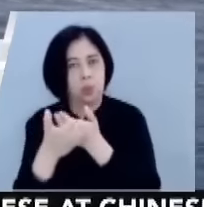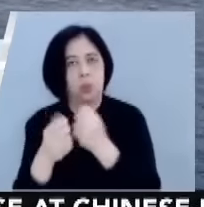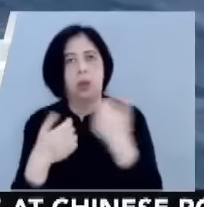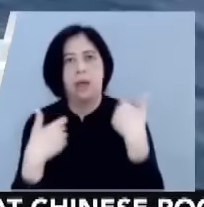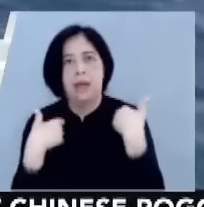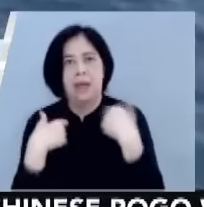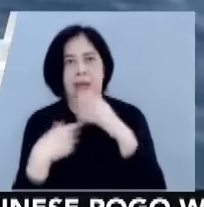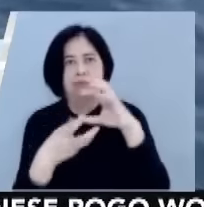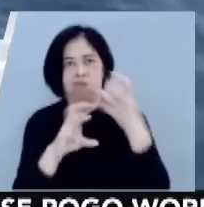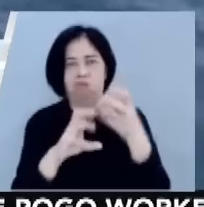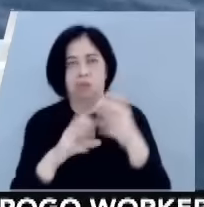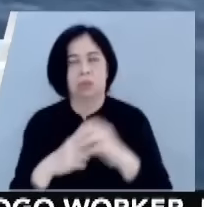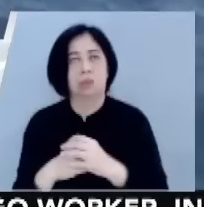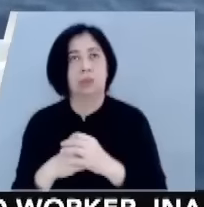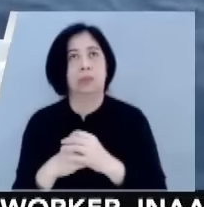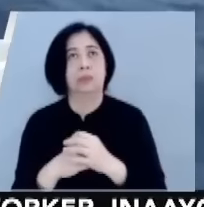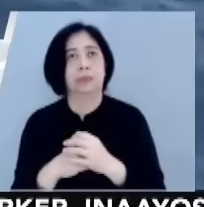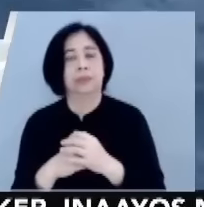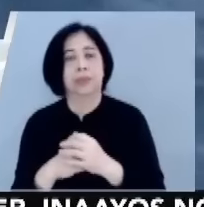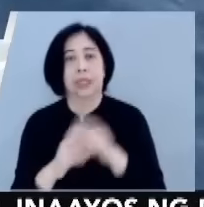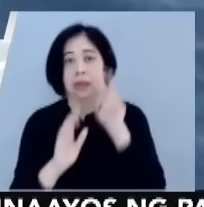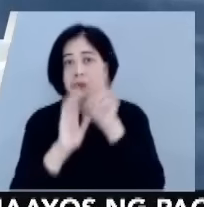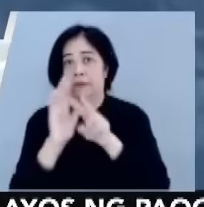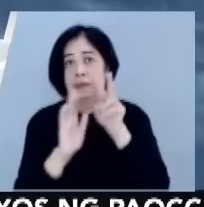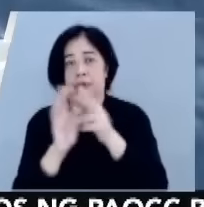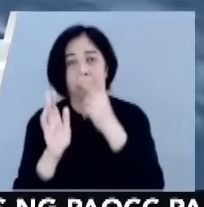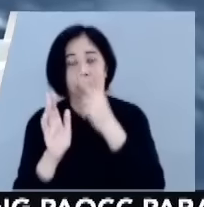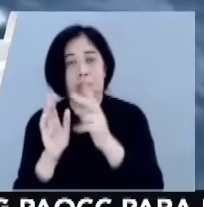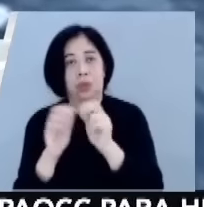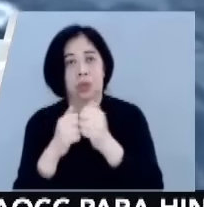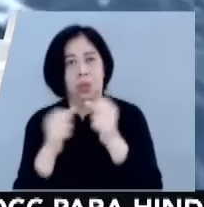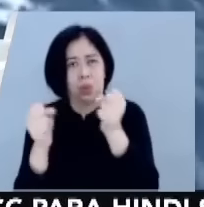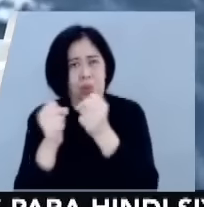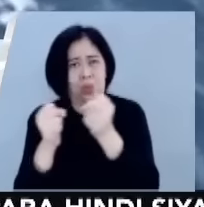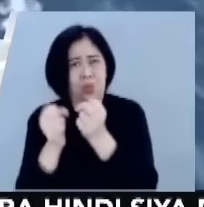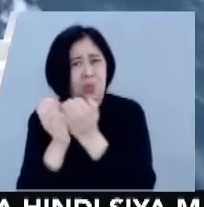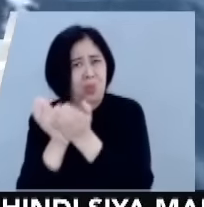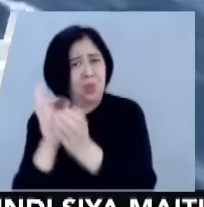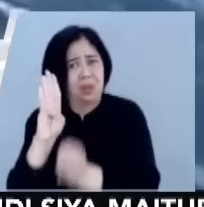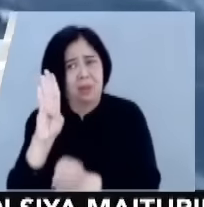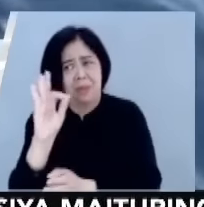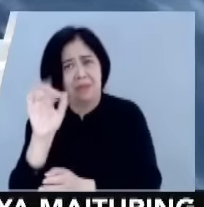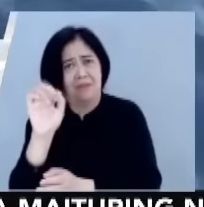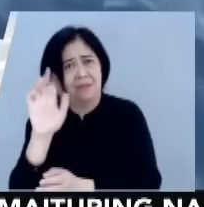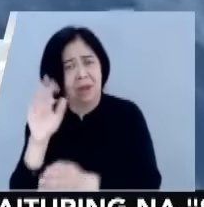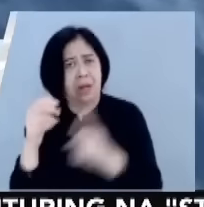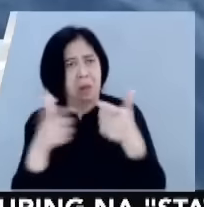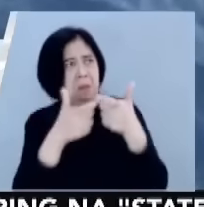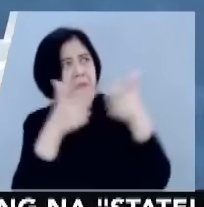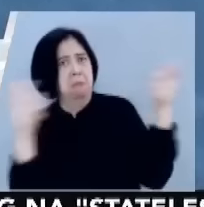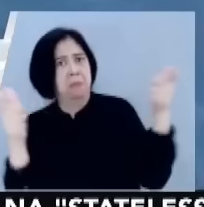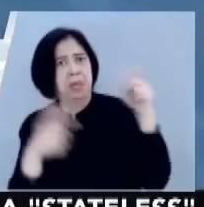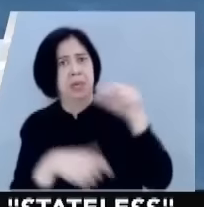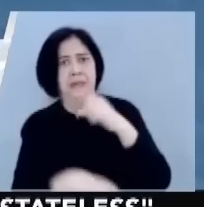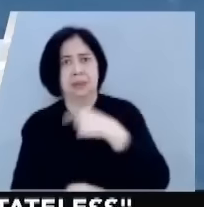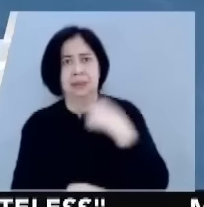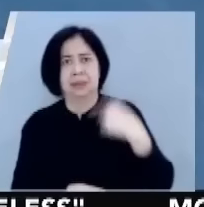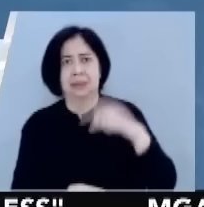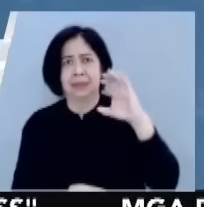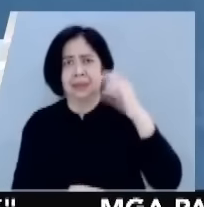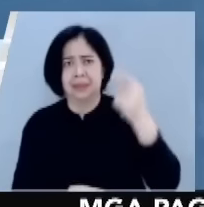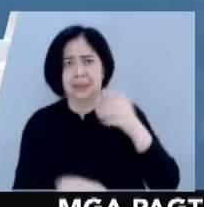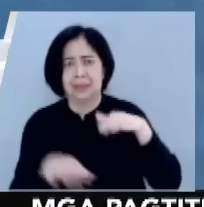deformation. Sa videong ito makikita kung gaano kaliit ang barko ng BIFAR kung ikukumpara sa dambuhalang Coast Guard ship ng China. Ayon